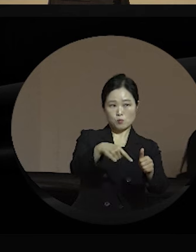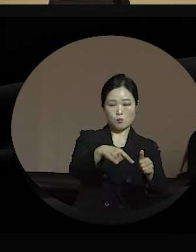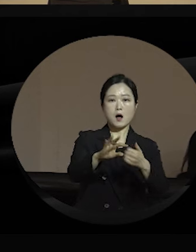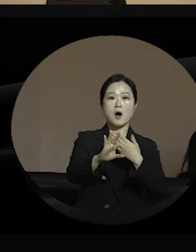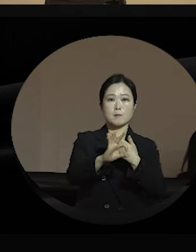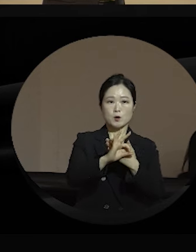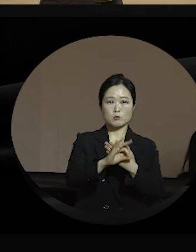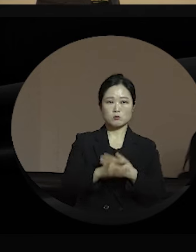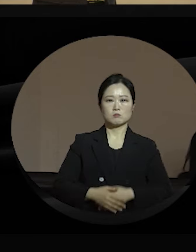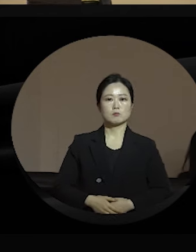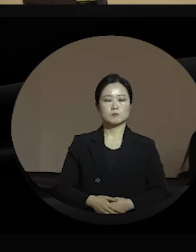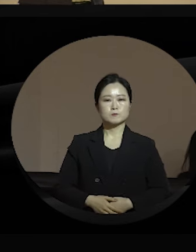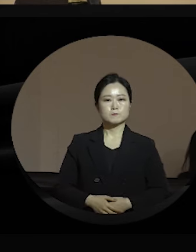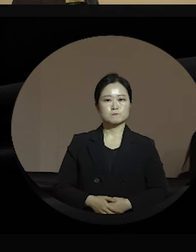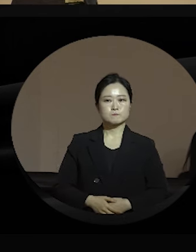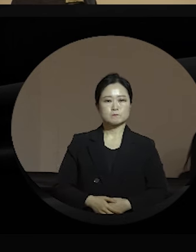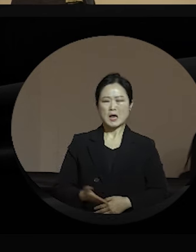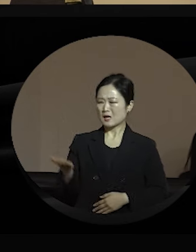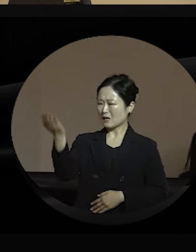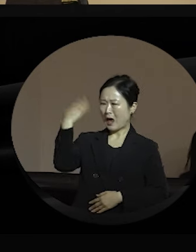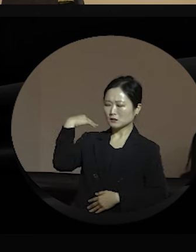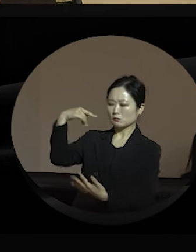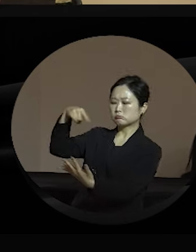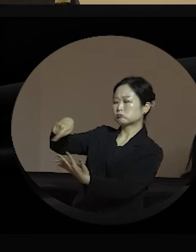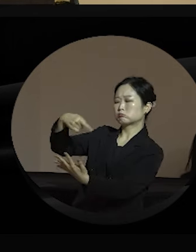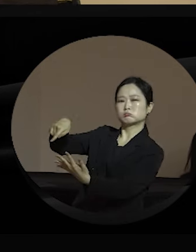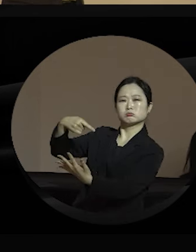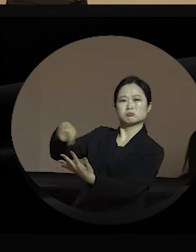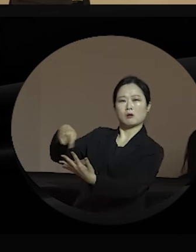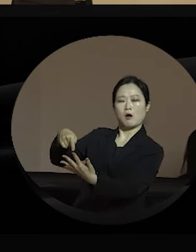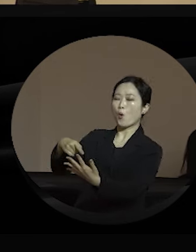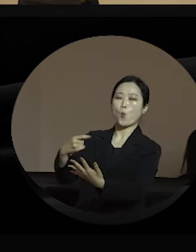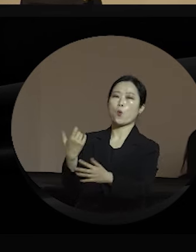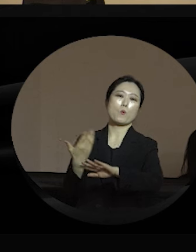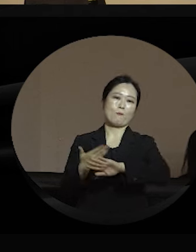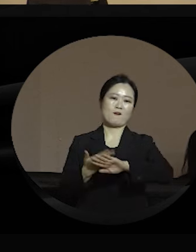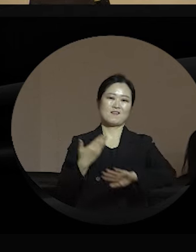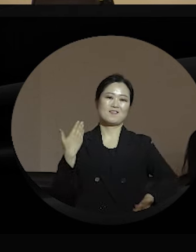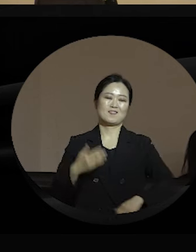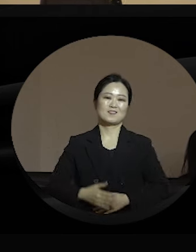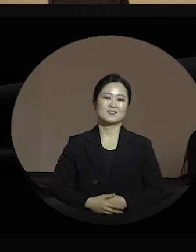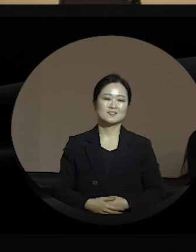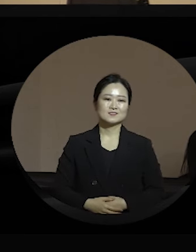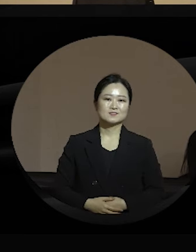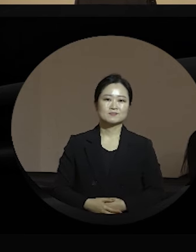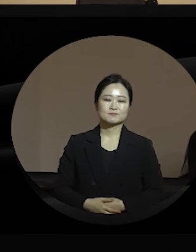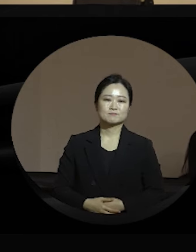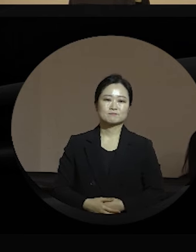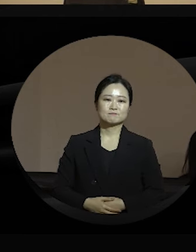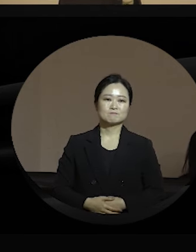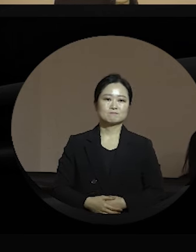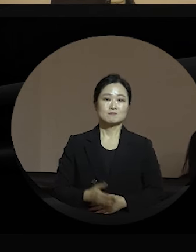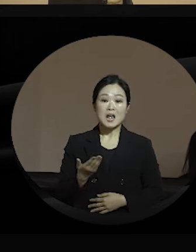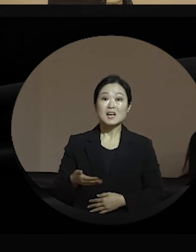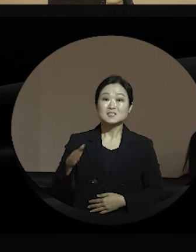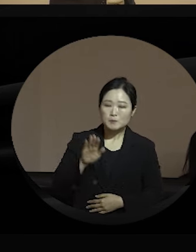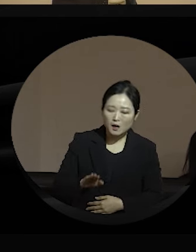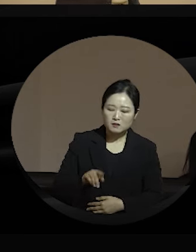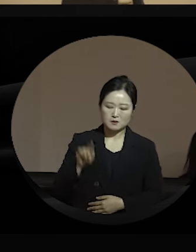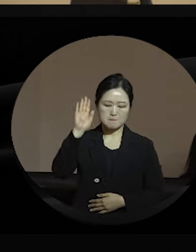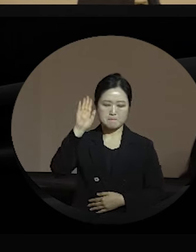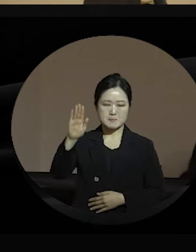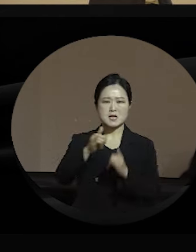생겼던 뇌하고 환경하고 부적합한 그 불일치도는 많이 해소될 수 있어요. 그럼에도 불구하고 여전히 생기는 문제점,